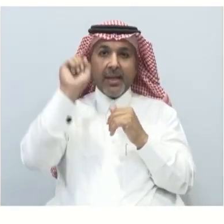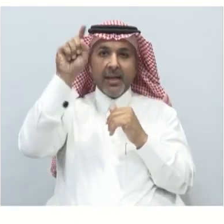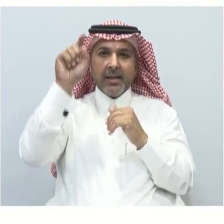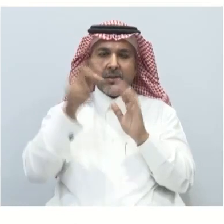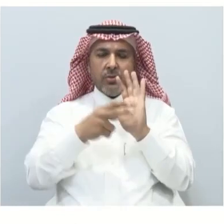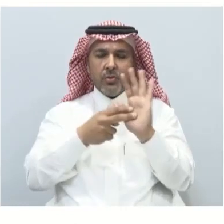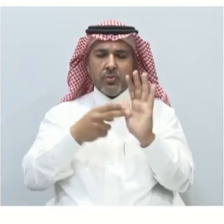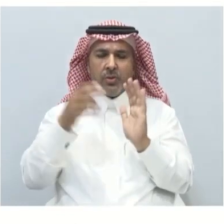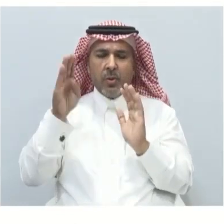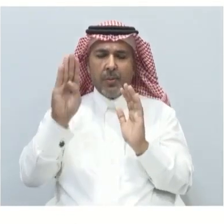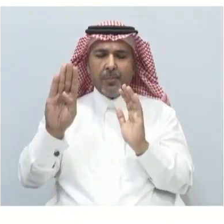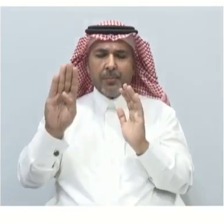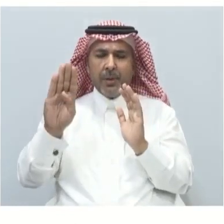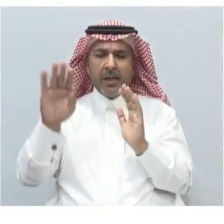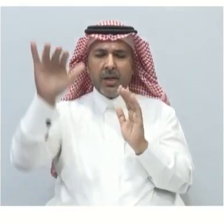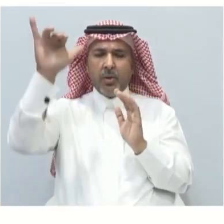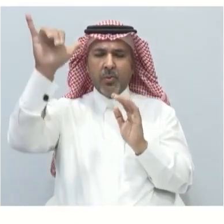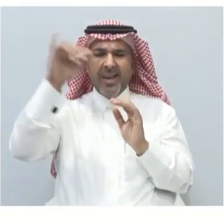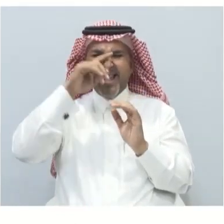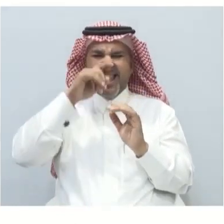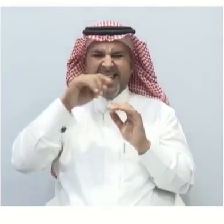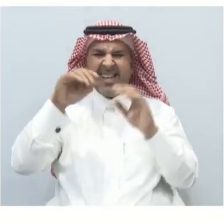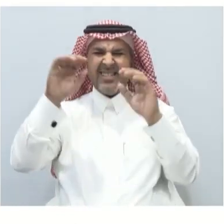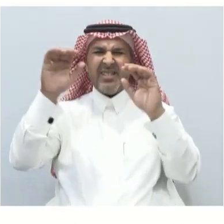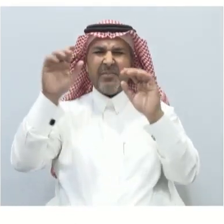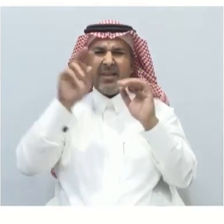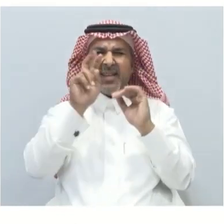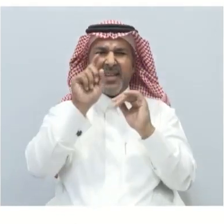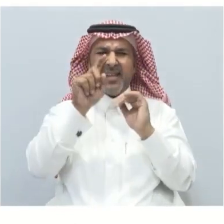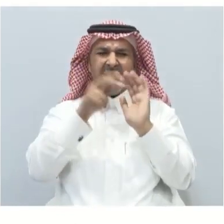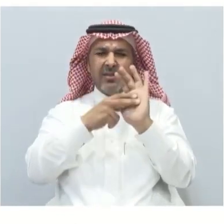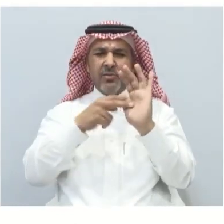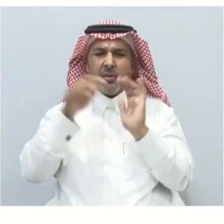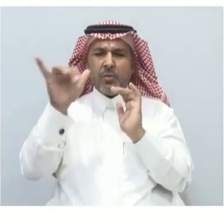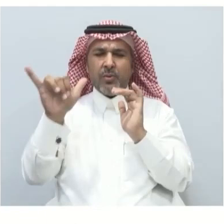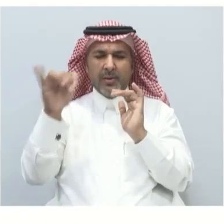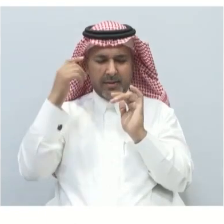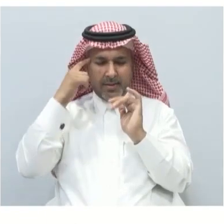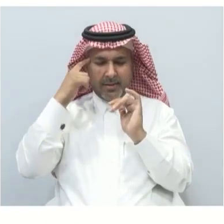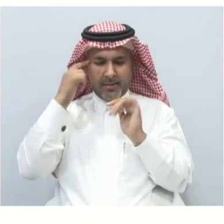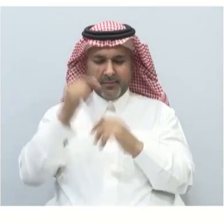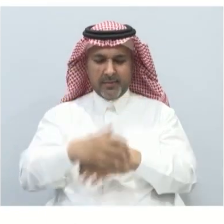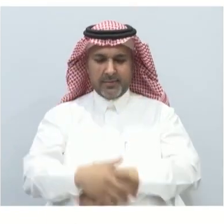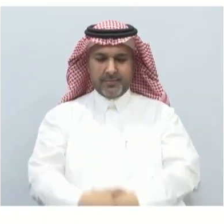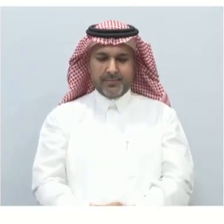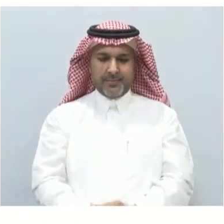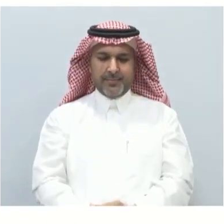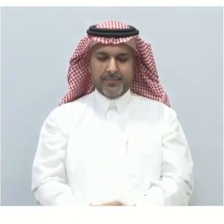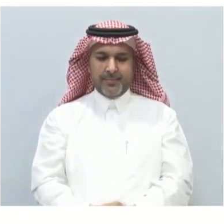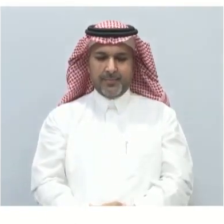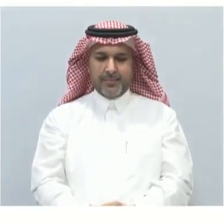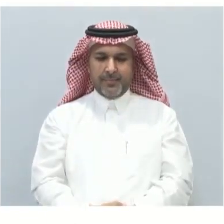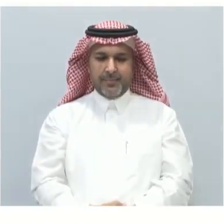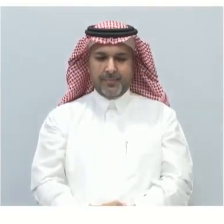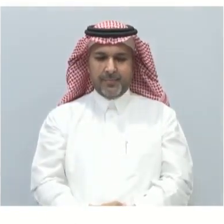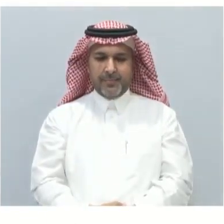فانه يتساوى الاس فبالتالي تكون الاكس تساوي واي والعكس صحيح بهذا الشكل بشرط ان طبعا